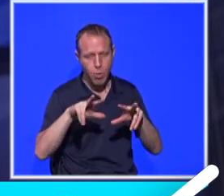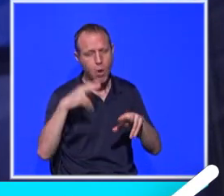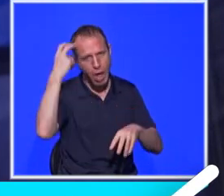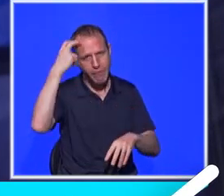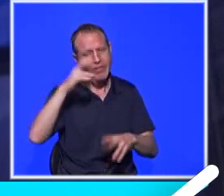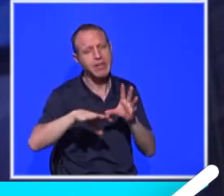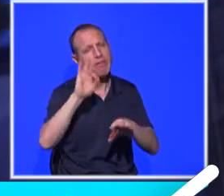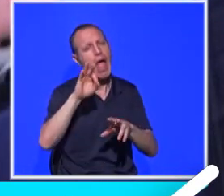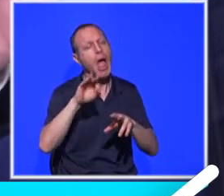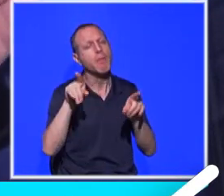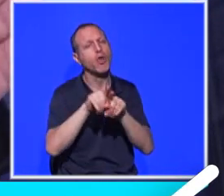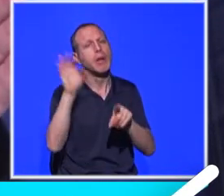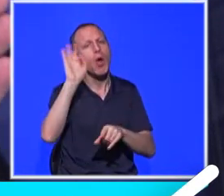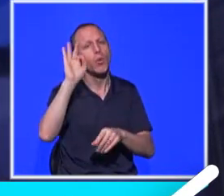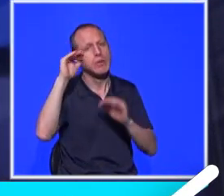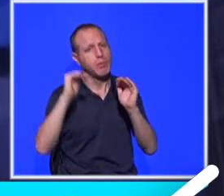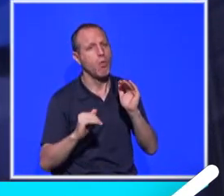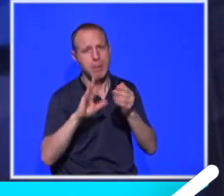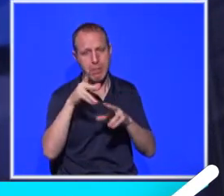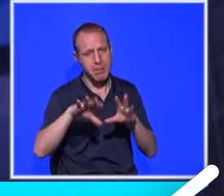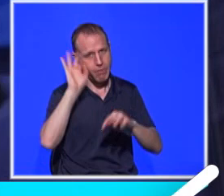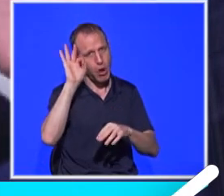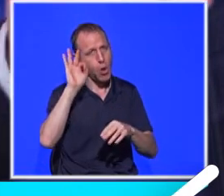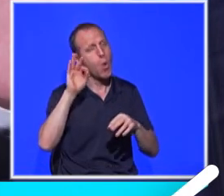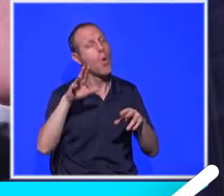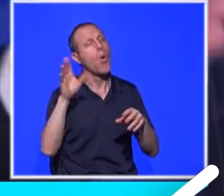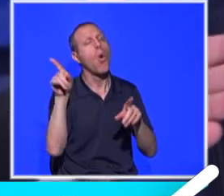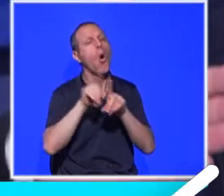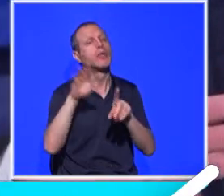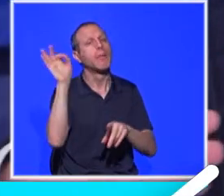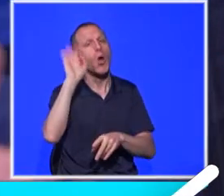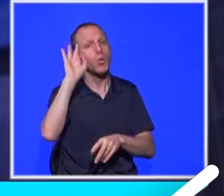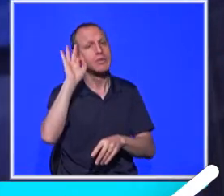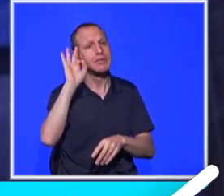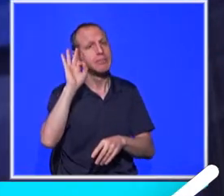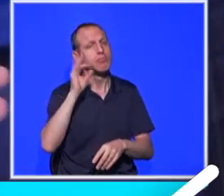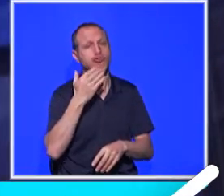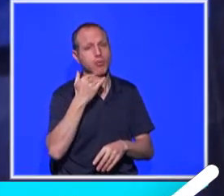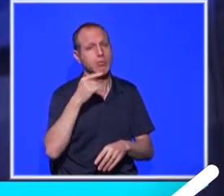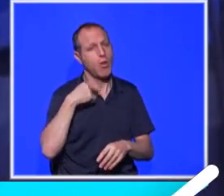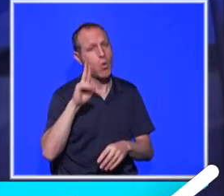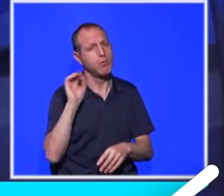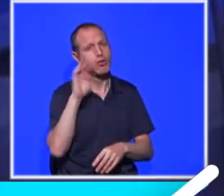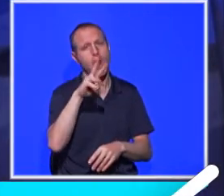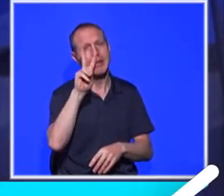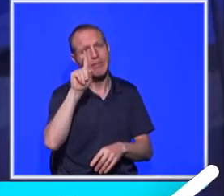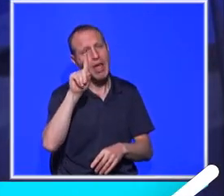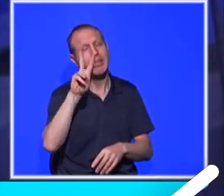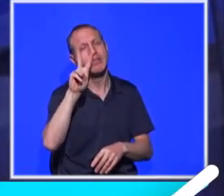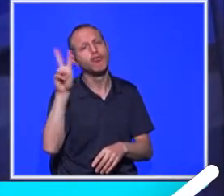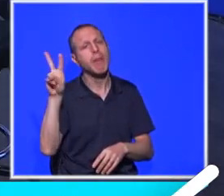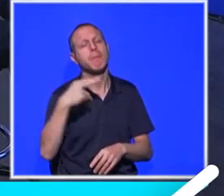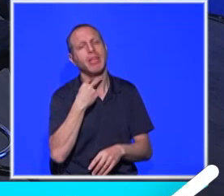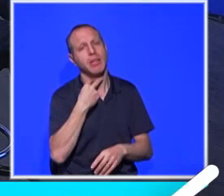אחוזי הצבעה. אם יצביעו באחוזים דומים לחברה היהודית, אנחנו יכולים לשלוח 21-22 מנדטים. נכון. וזה, אגב, זה בדיוק השטח